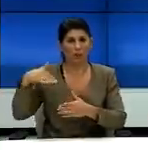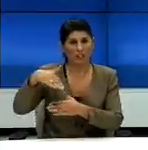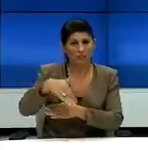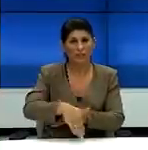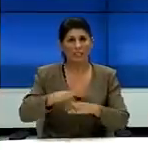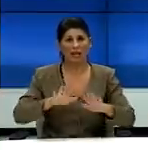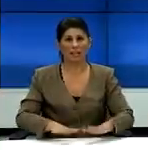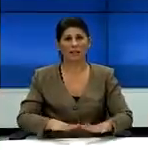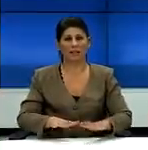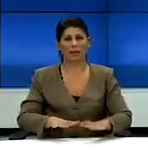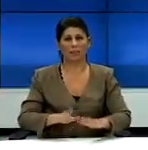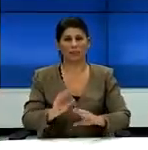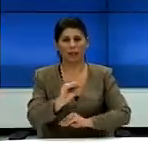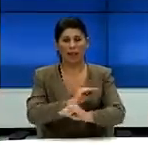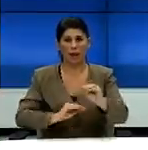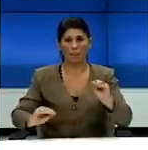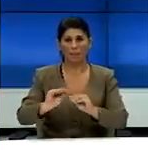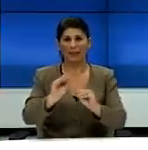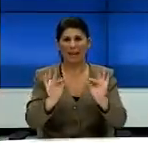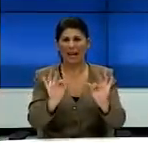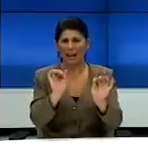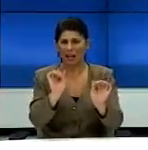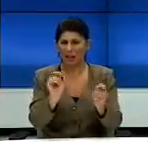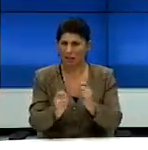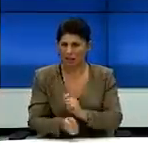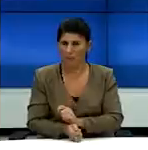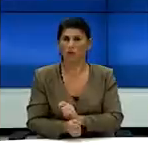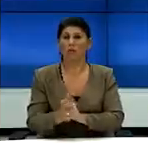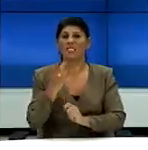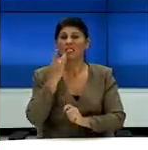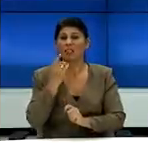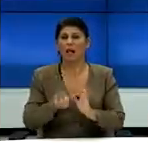ανεργίας και διαρθρωτικών μεταρρυθμίσεων σκληρά νεοφιλελεύθερων.